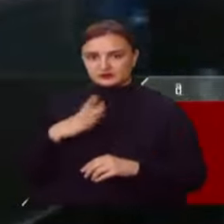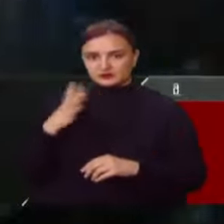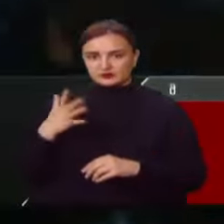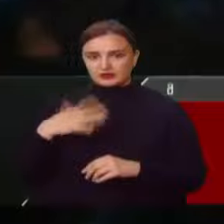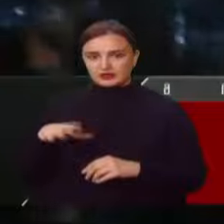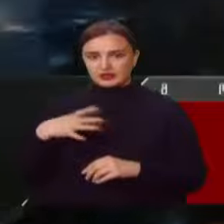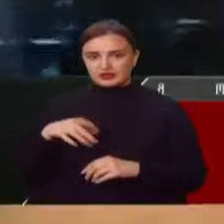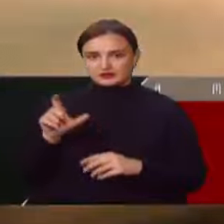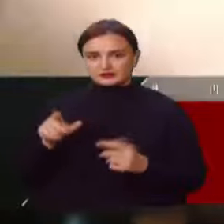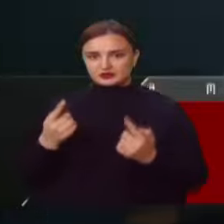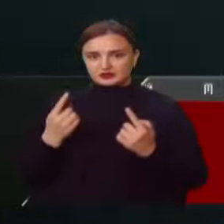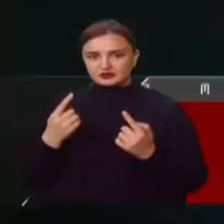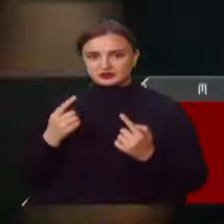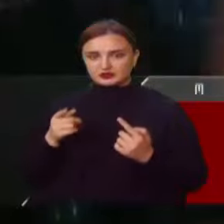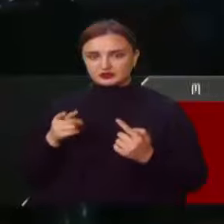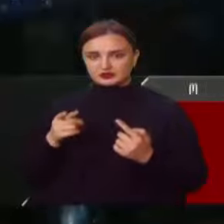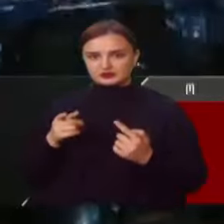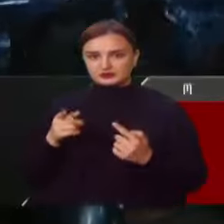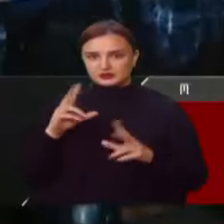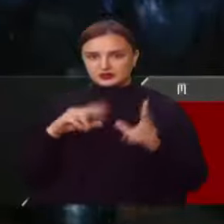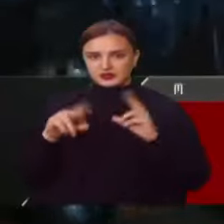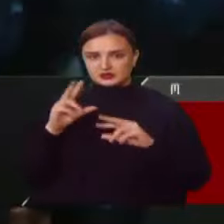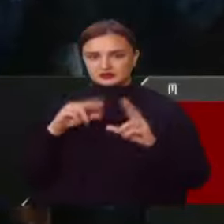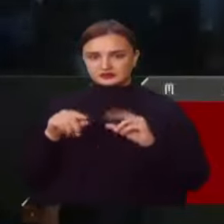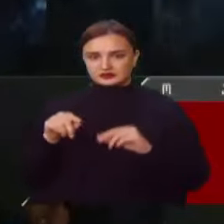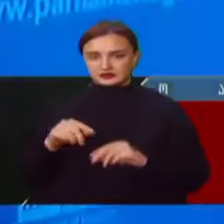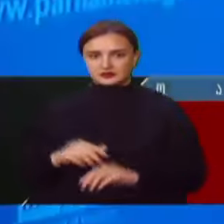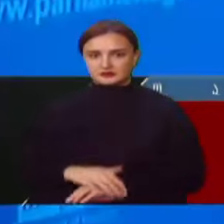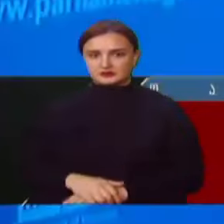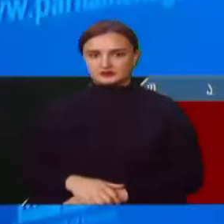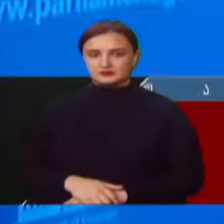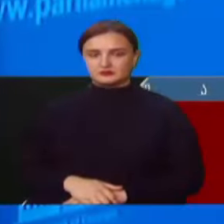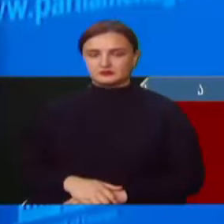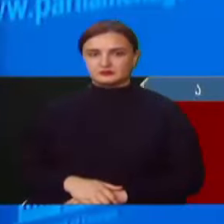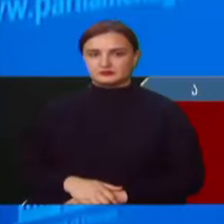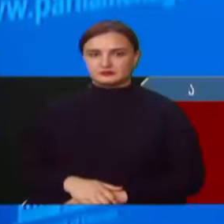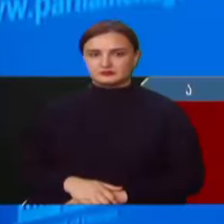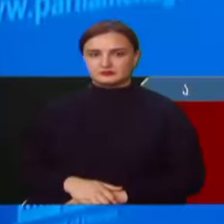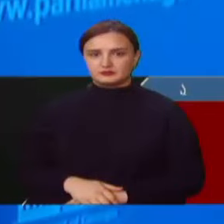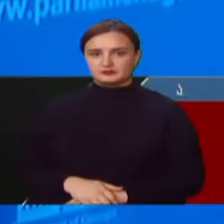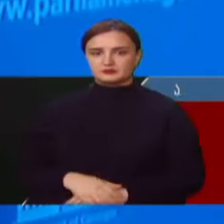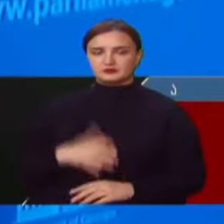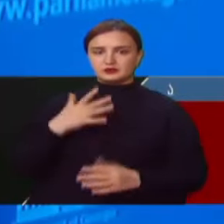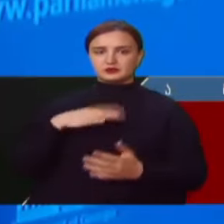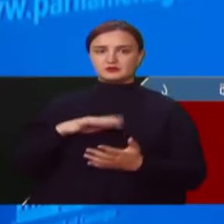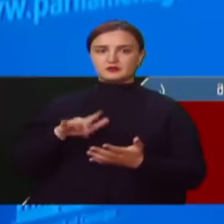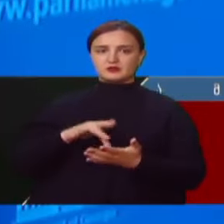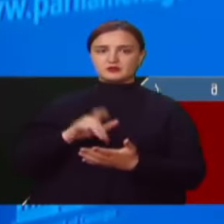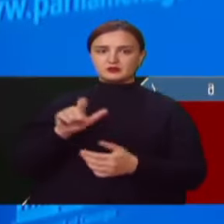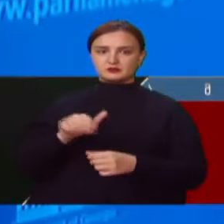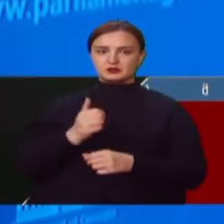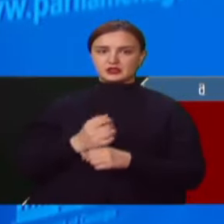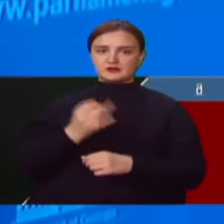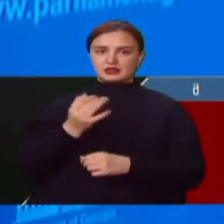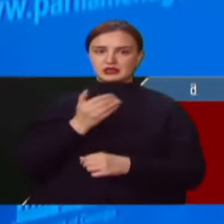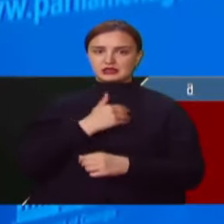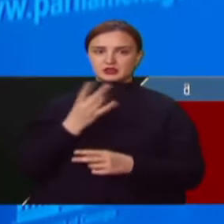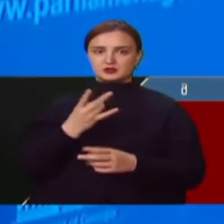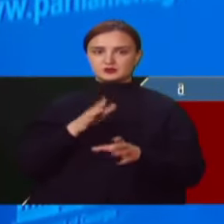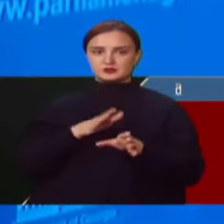ქართველი მაღალჩინოსნების გამოცდილების გათვალისწინებით. საქართველოს მოქალაქეების მთავარი ინტერესი უნდა შესრულდეს. ამიტომ ვინ